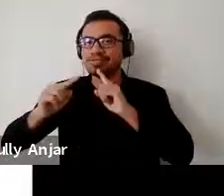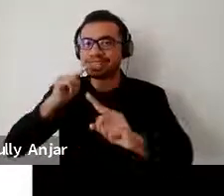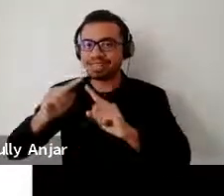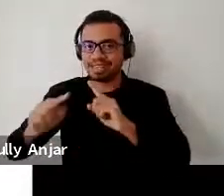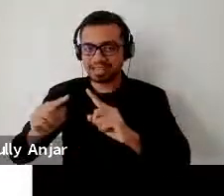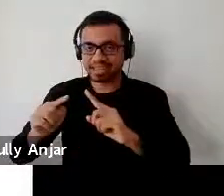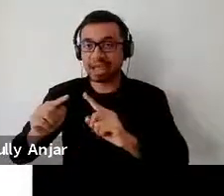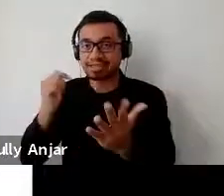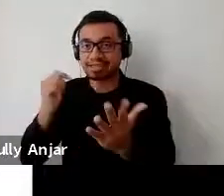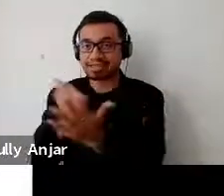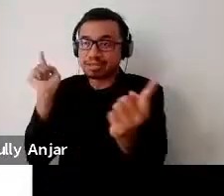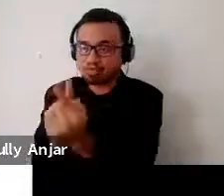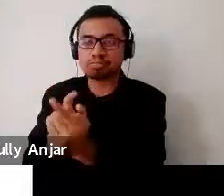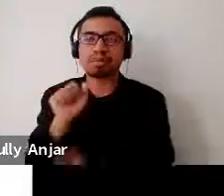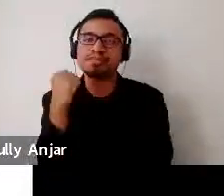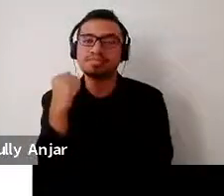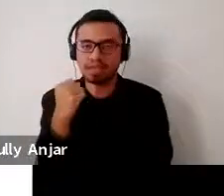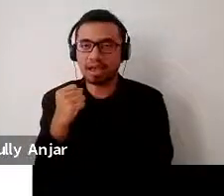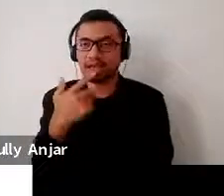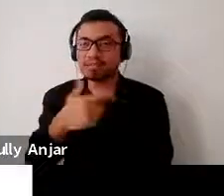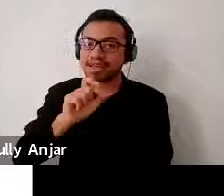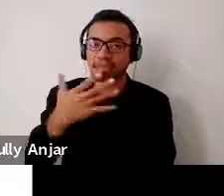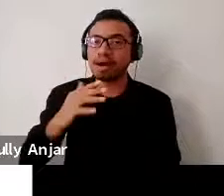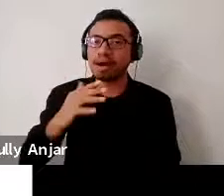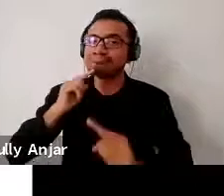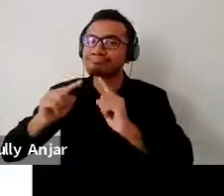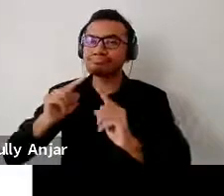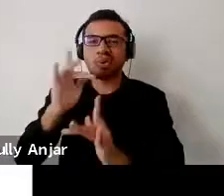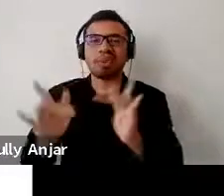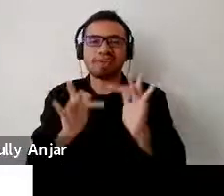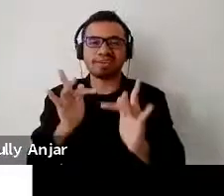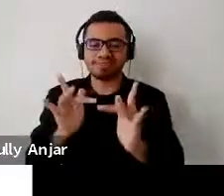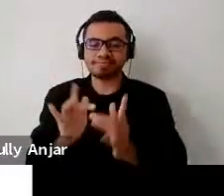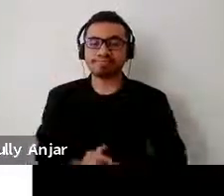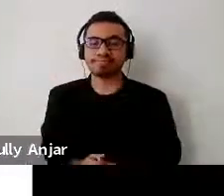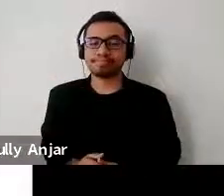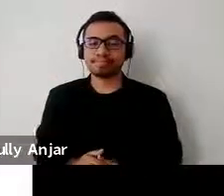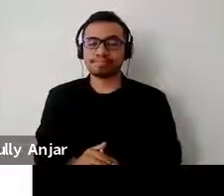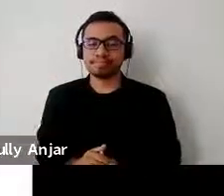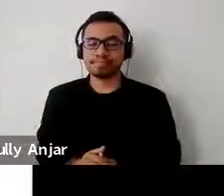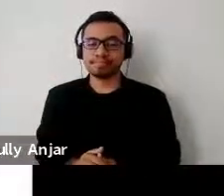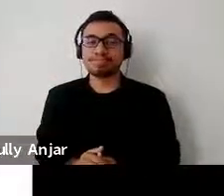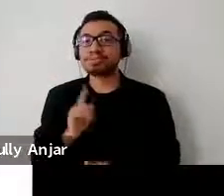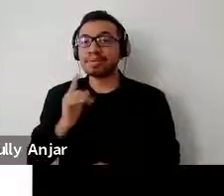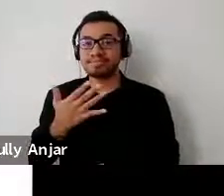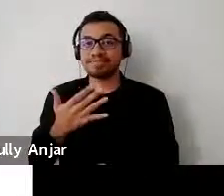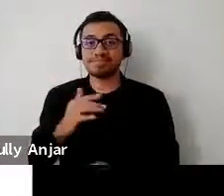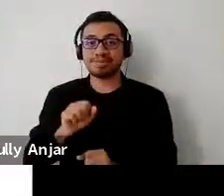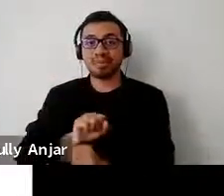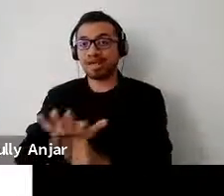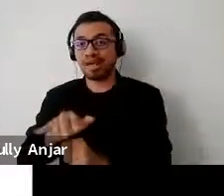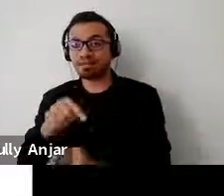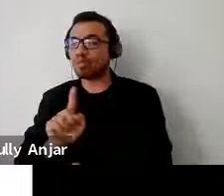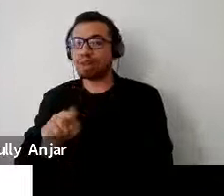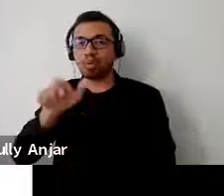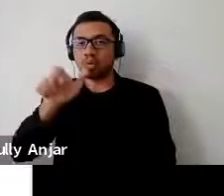ya, untuk supaya semuanya bisa mengurangi, bisa menjaga jarak, mengurangi kerumunan